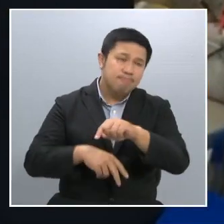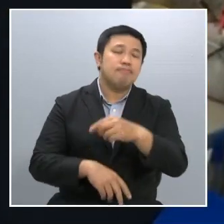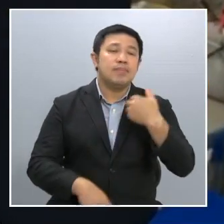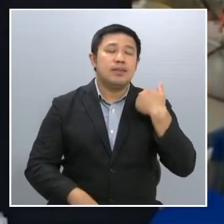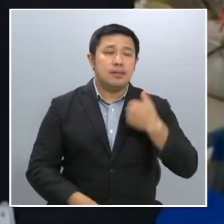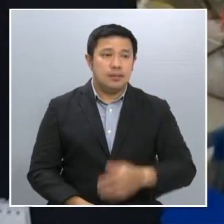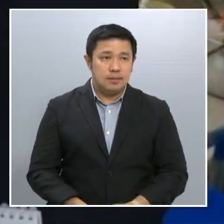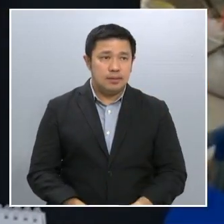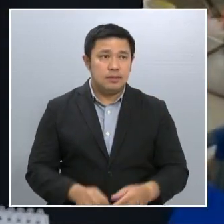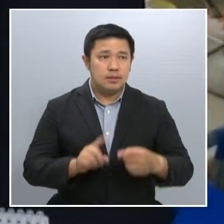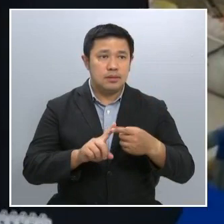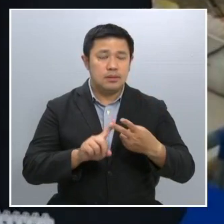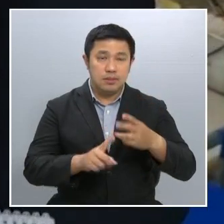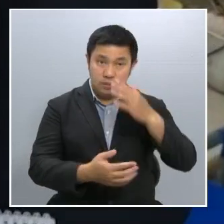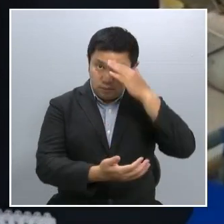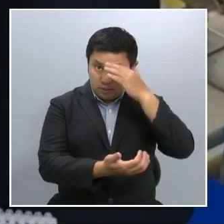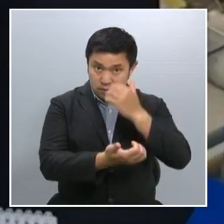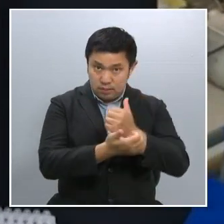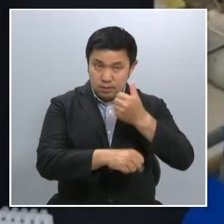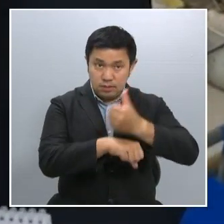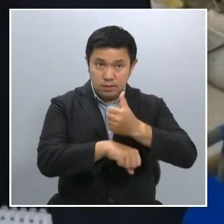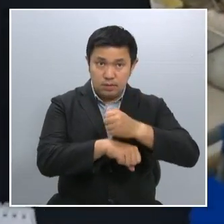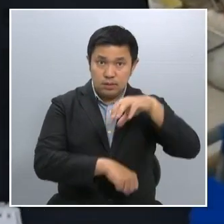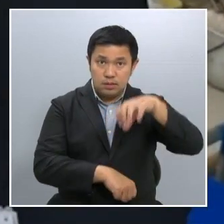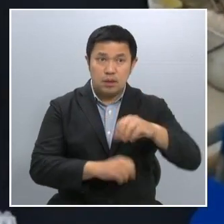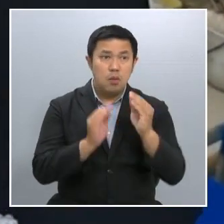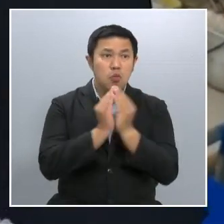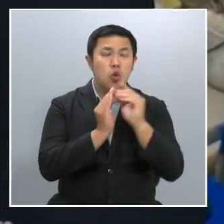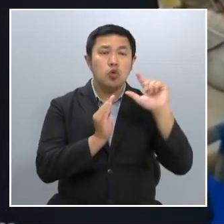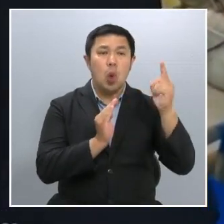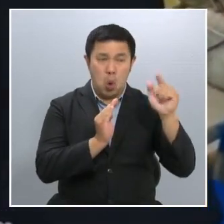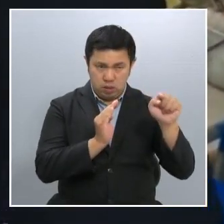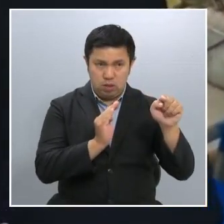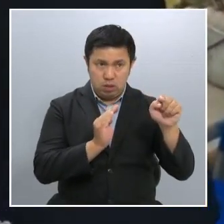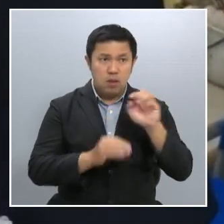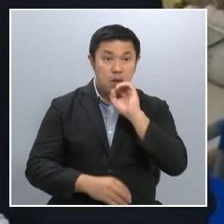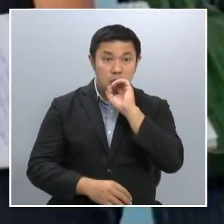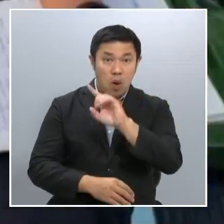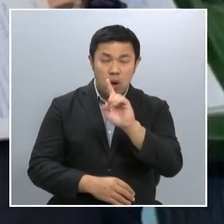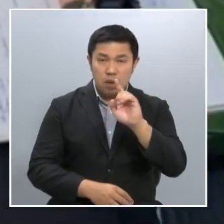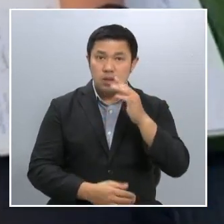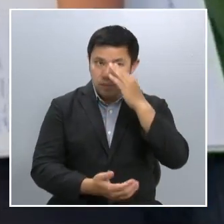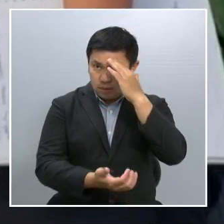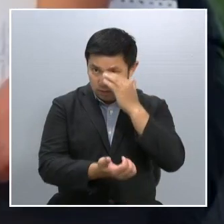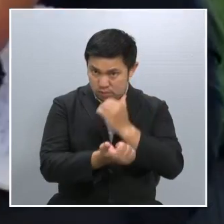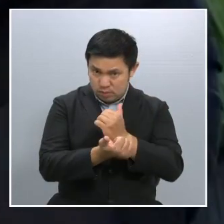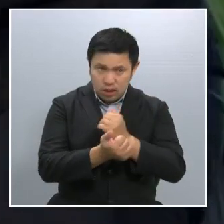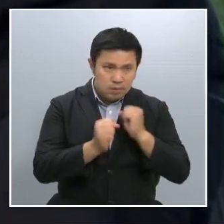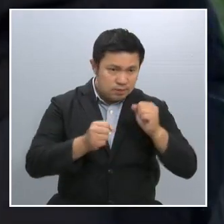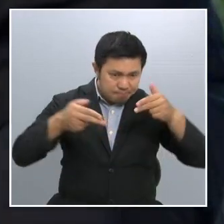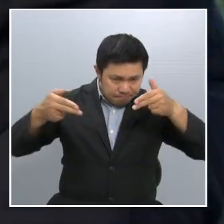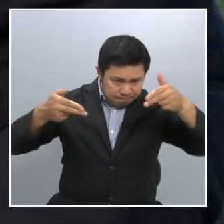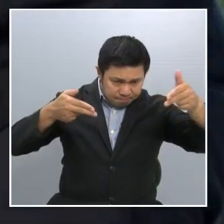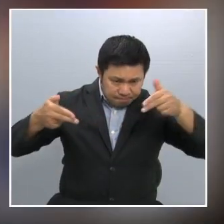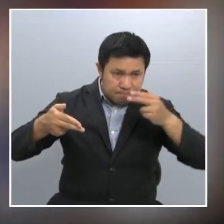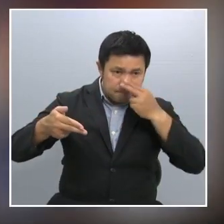้ทางด้านผู้กำกับการสภ.บางบัวทองพันตำรวจเอกพฤฒจำรูนศาสตร์บอกว่าตอนนี้ฝ่ายสืบสวนกำลังไล่ดูกล้องจรปิด